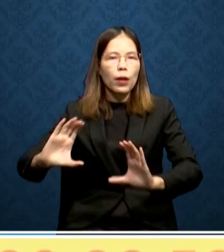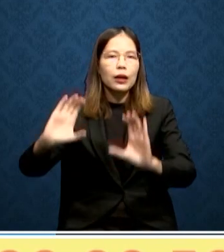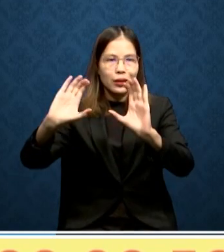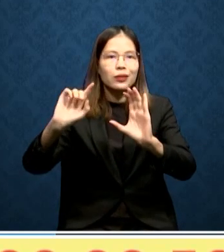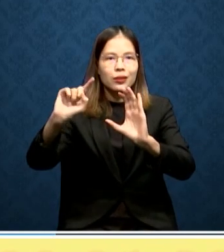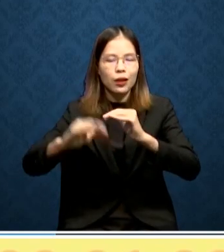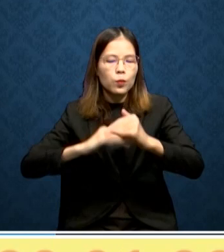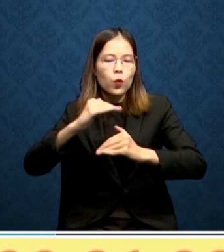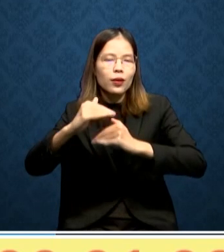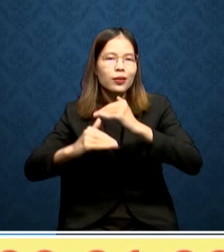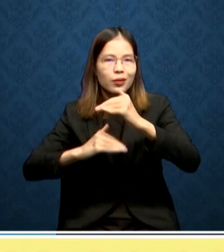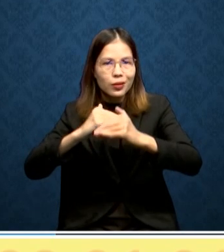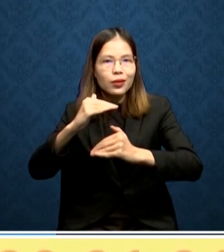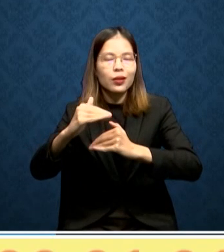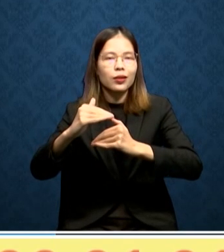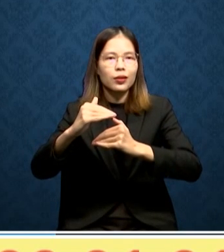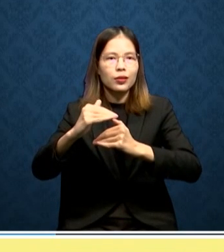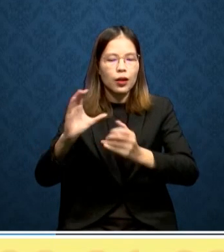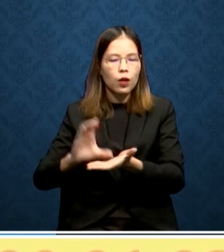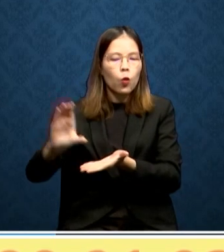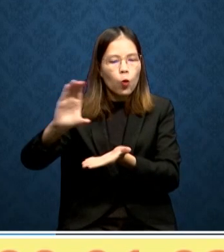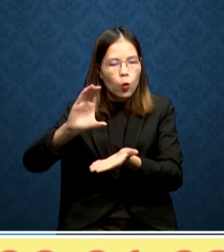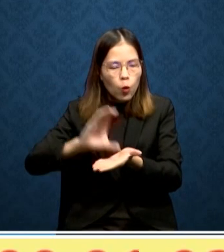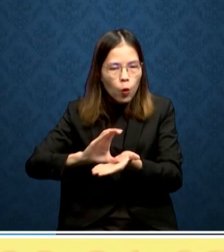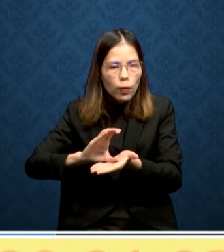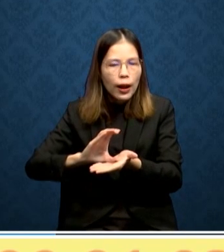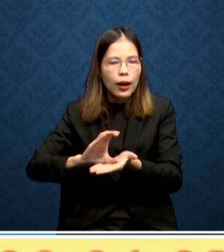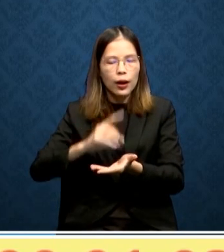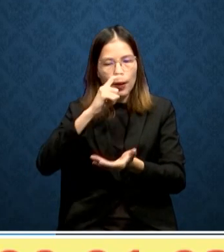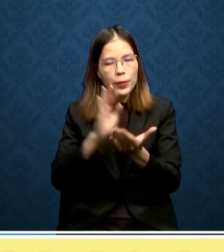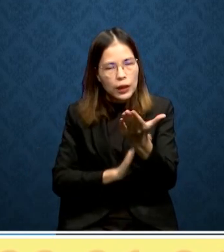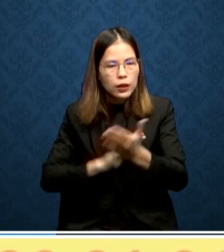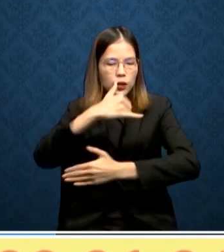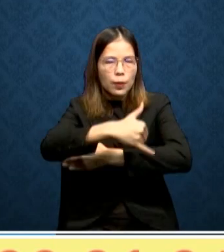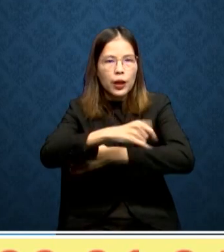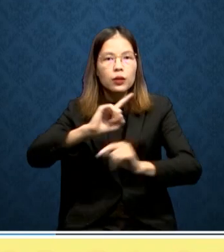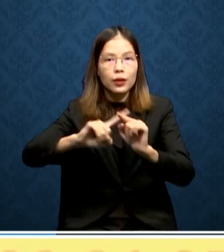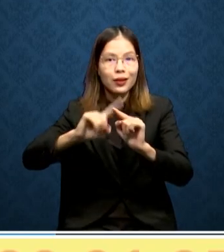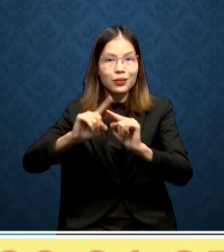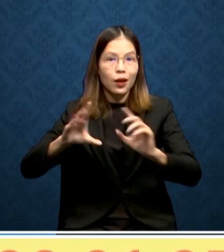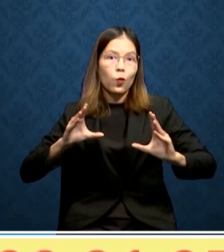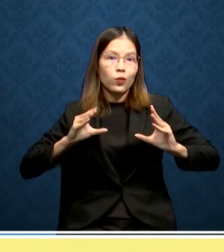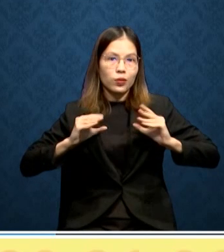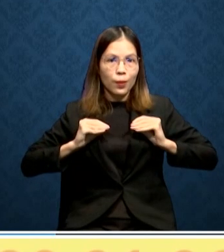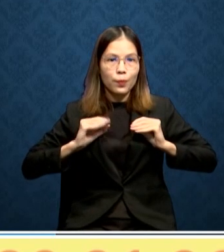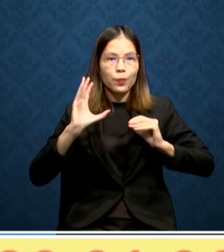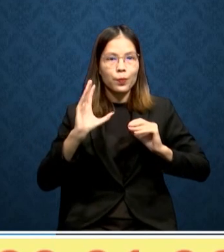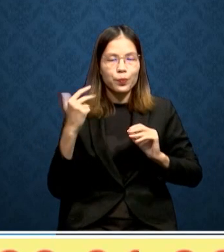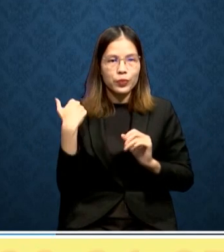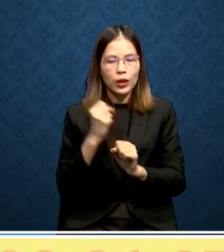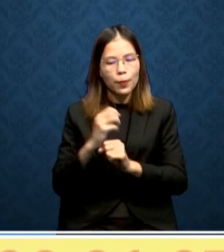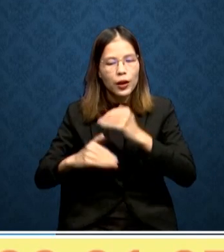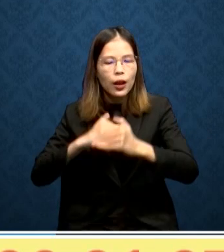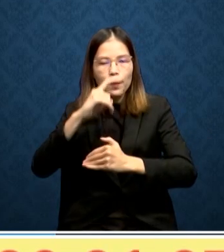การบริหารราชการแผ่นดินการลงทุนทั้งภายในและต่างประเทศเป็นที่ยอมรับของนานาชาติและการพัฒนาประเทศได้เป็นอย่